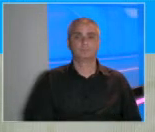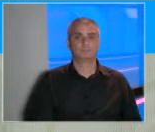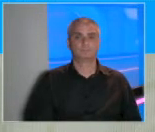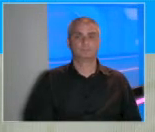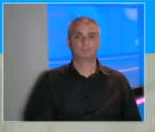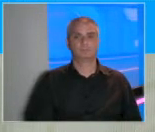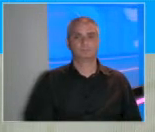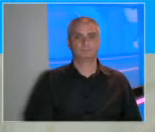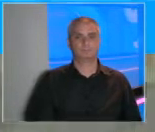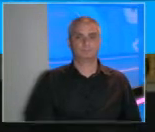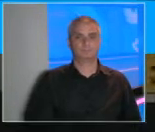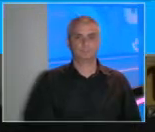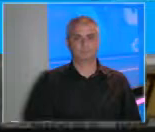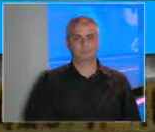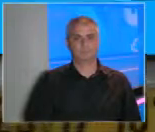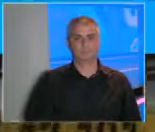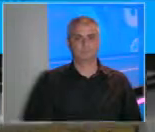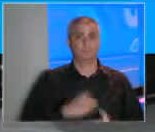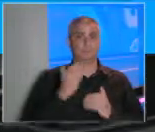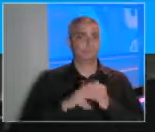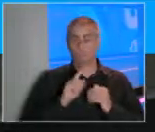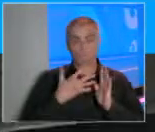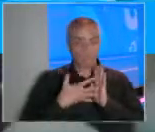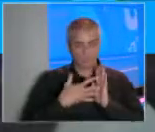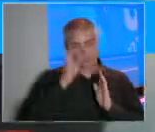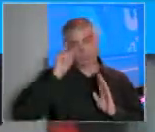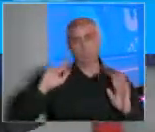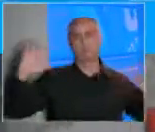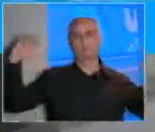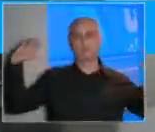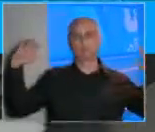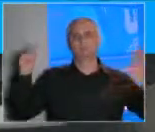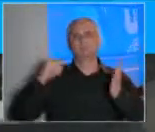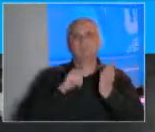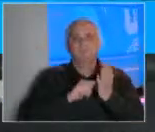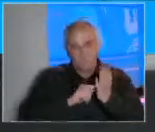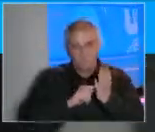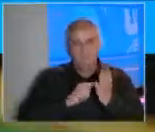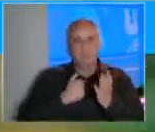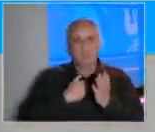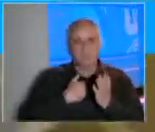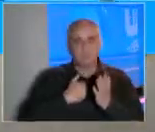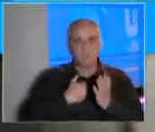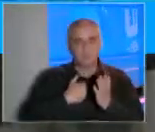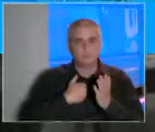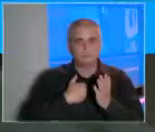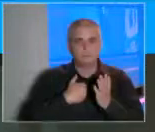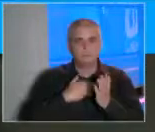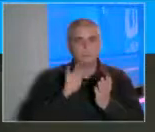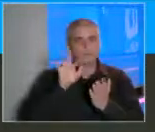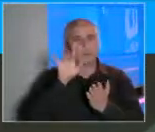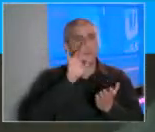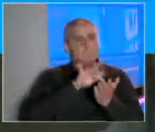בסופו של דבר, מה שנקרא, אם לא נדגום, לא נדע. ולכן אנחנו הולכים